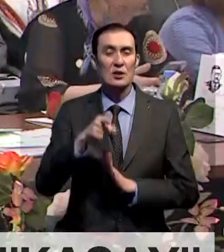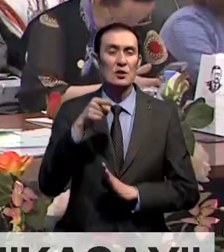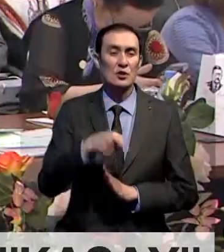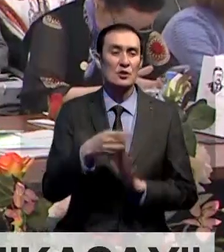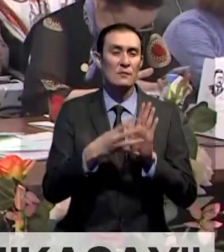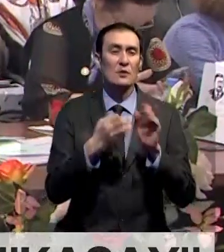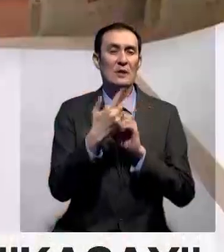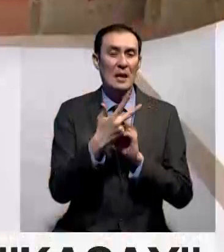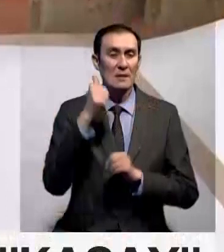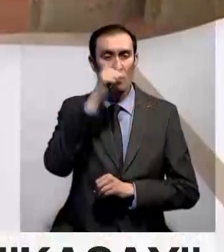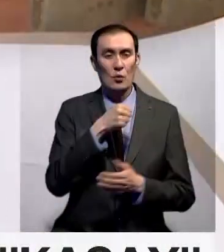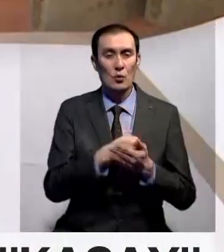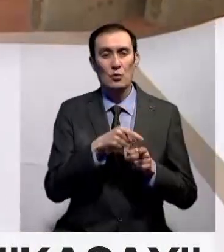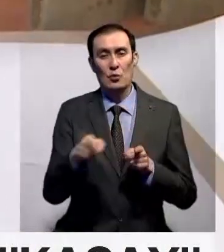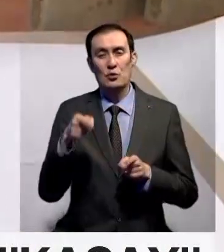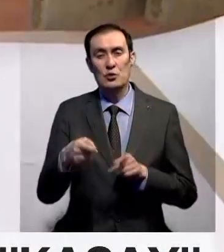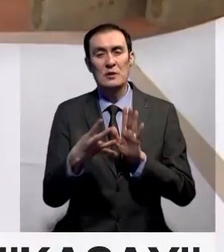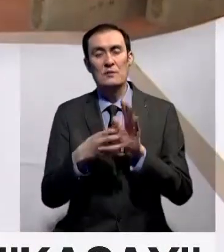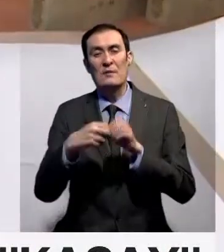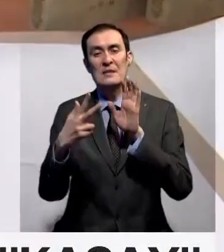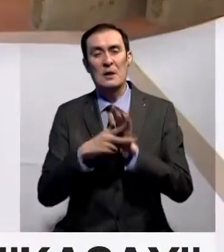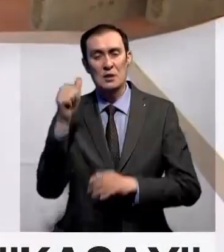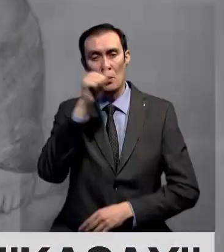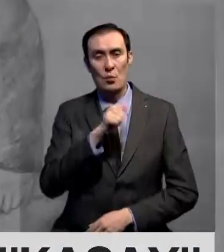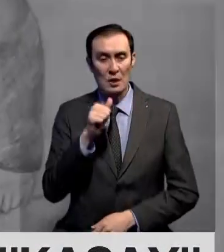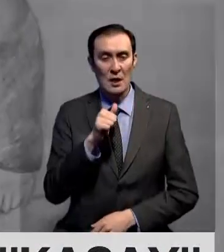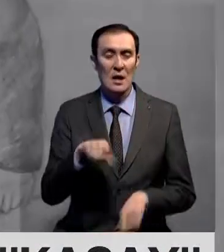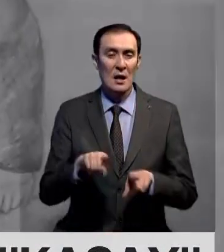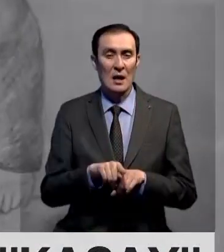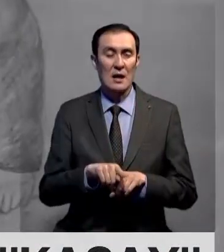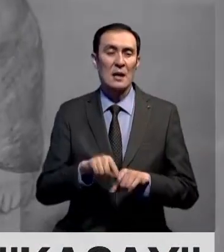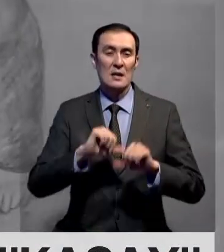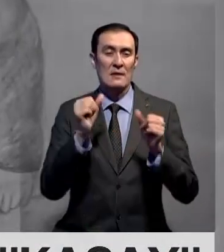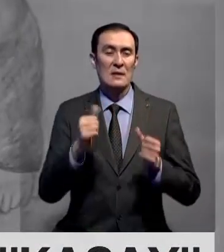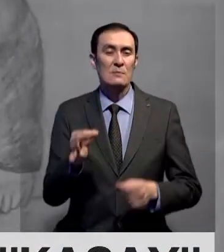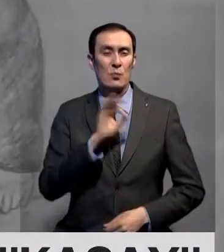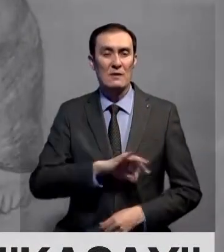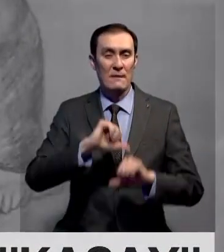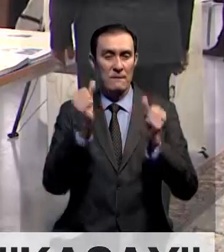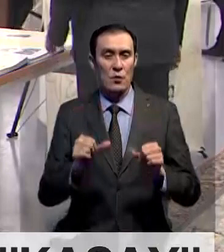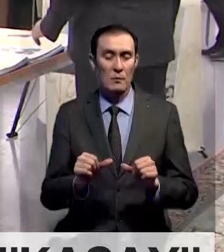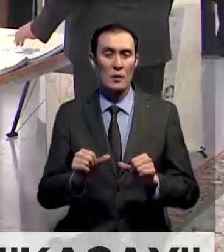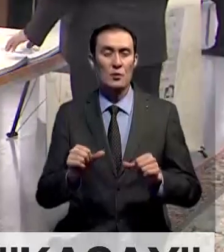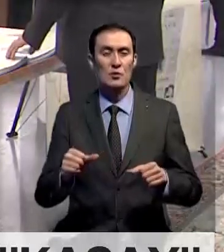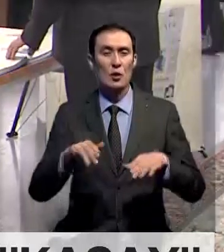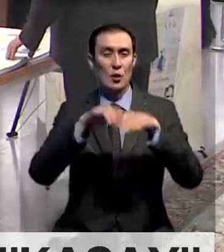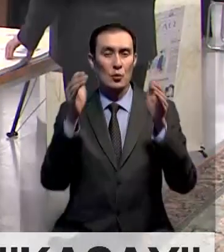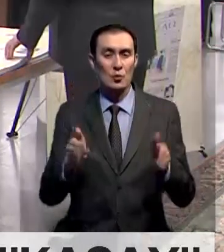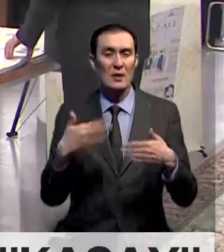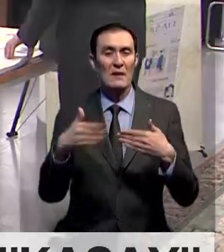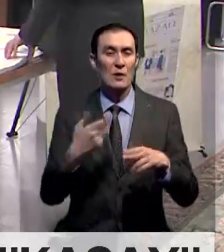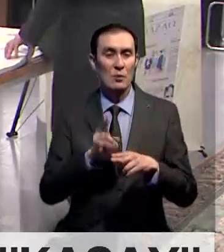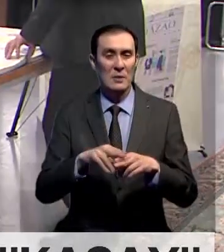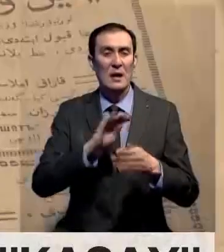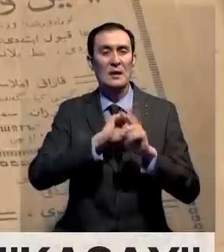с 1913 по 1918 годы. В качестве символа они использовали изображение юрты, на дверях которой